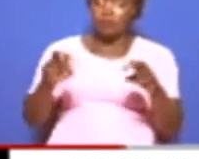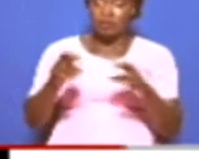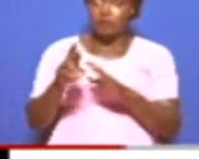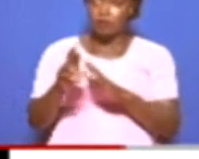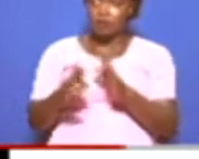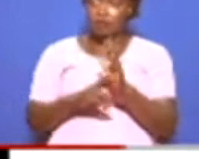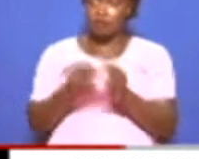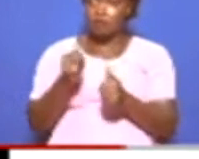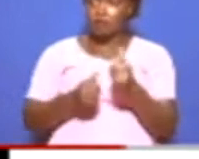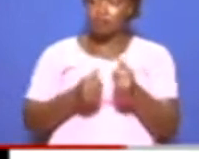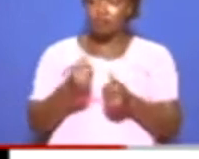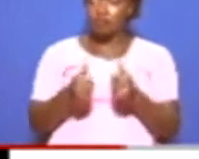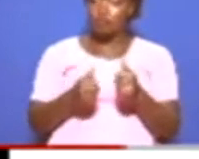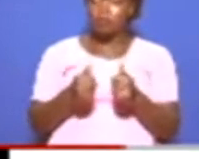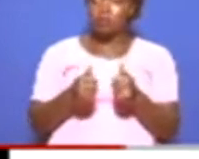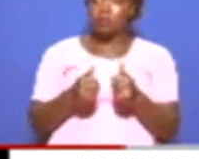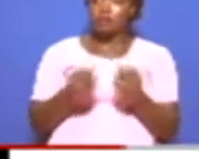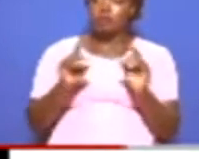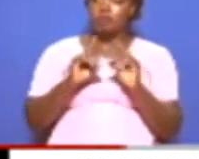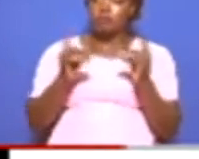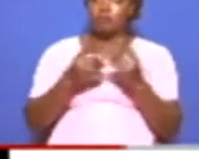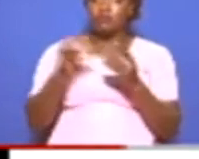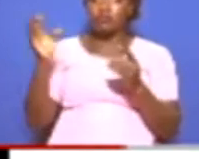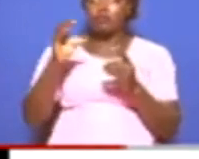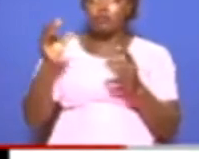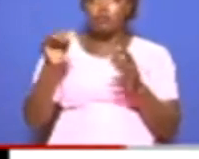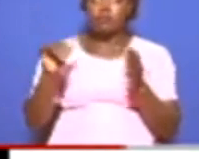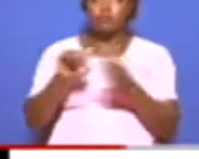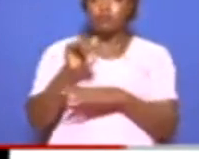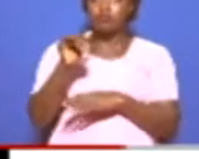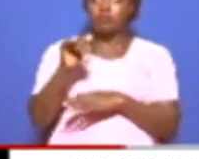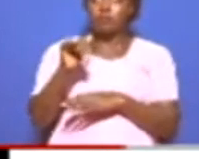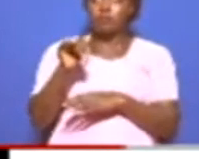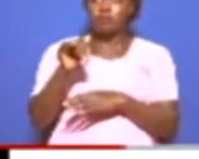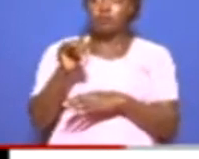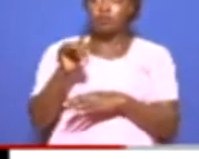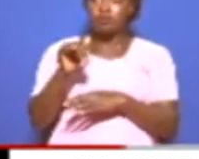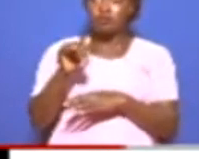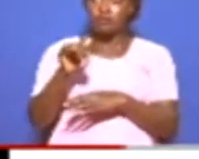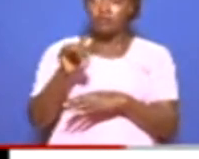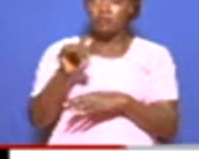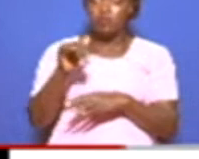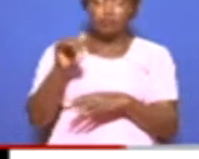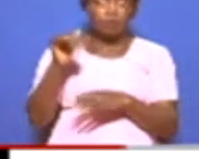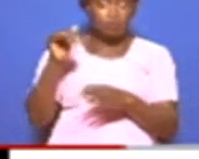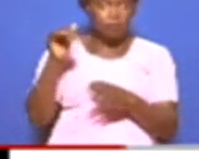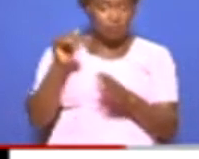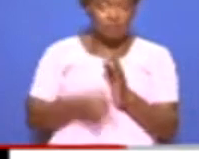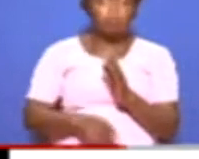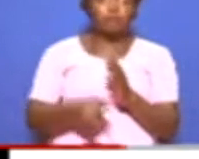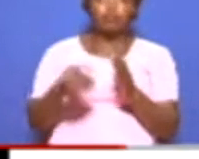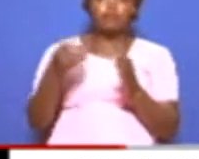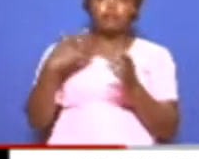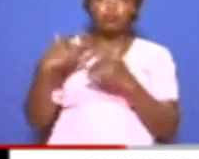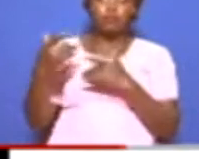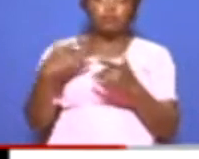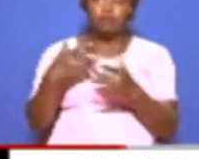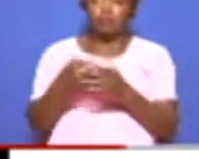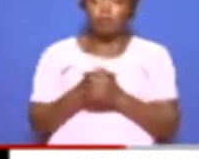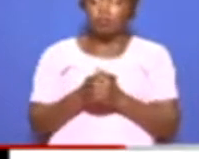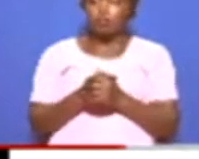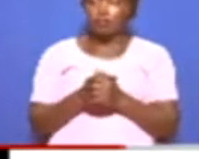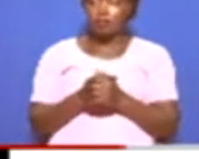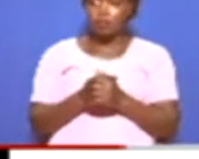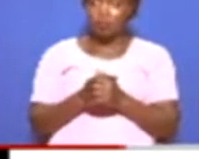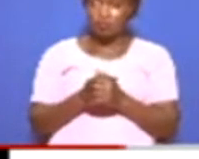ambayo and idara hiyo ya civil aviation imetilia maanani zaidi na wanafanya vizuri. Tukizungumzia kuhusiana